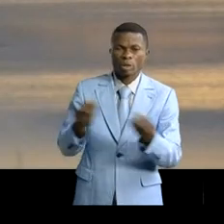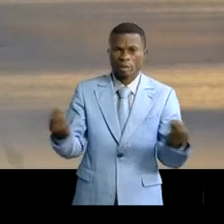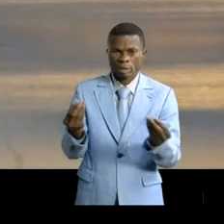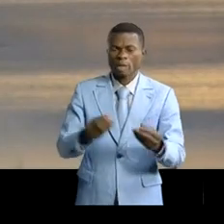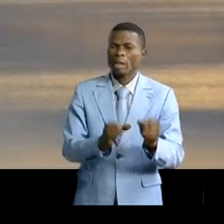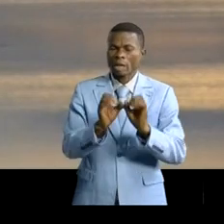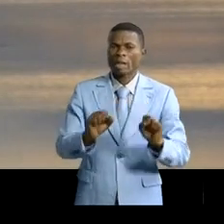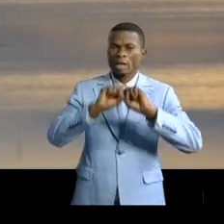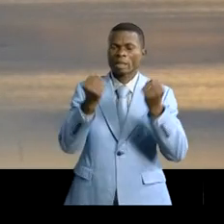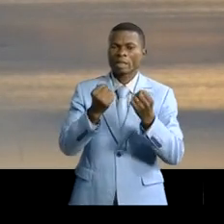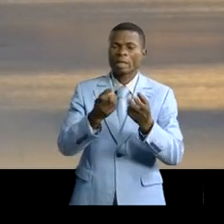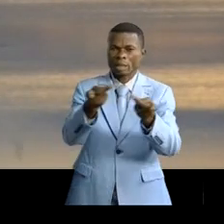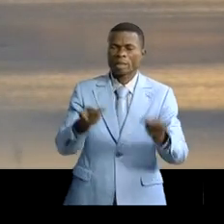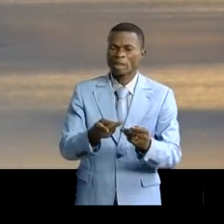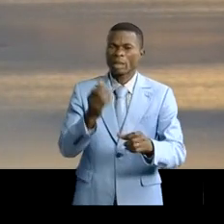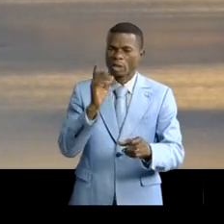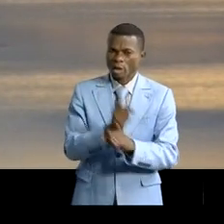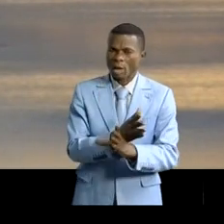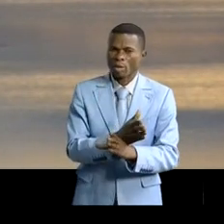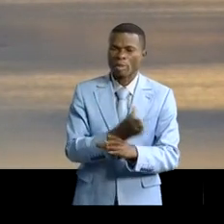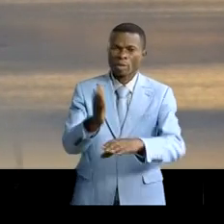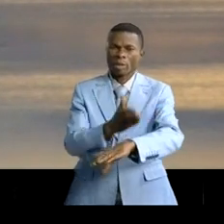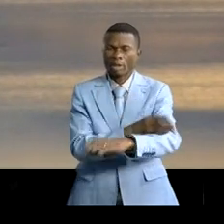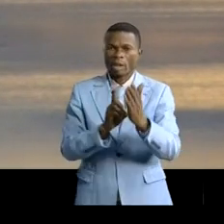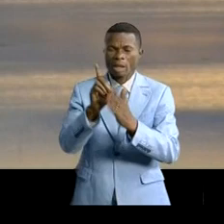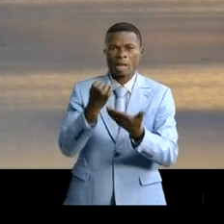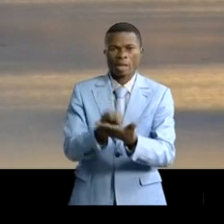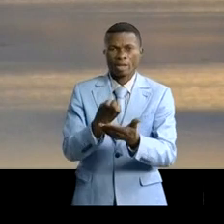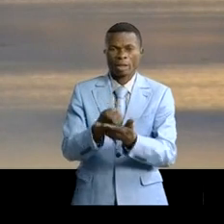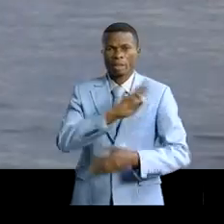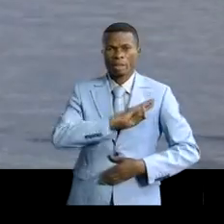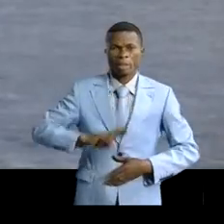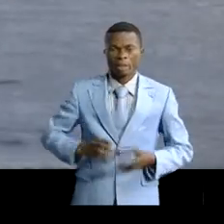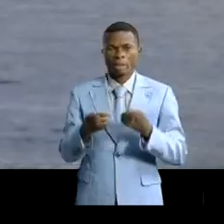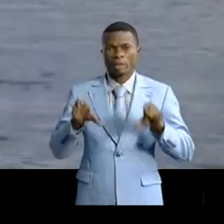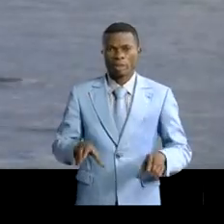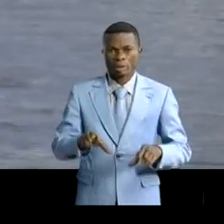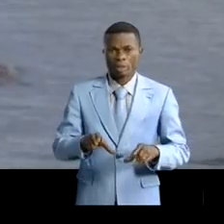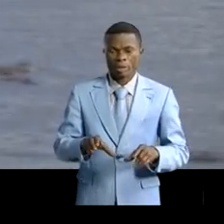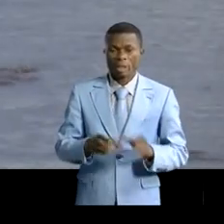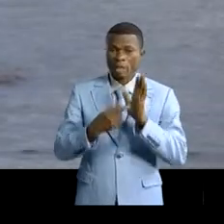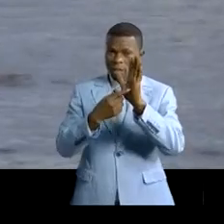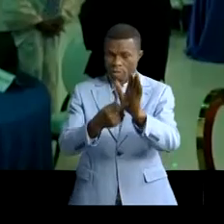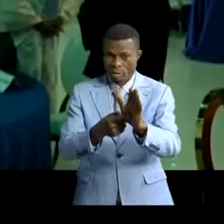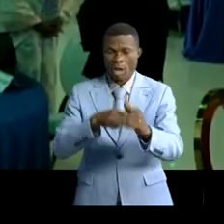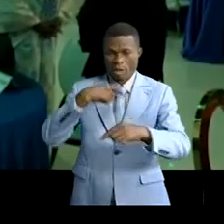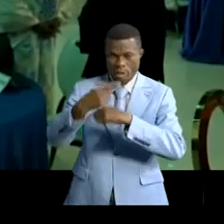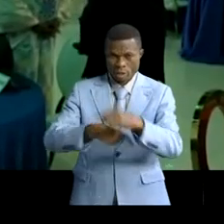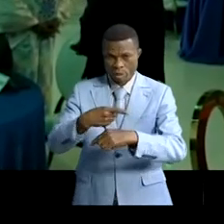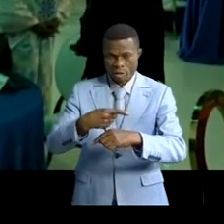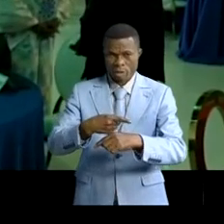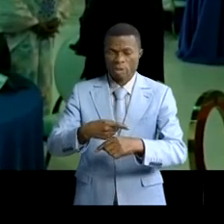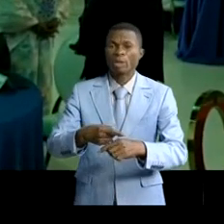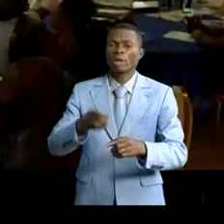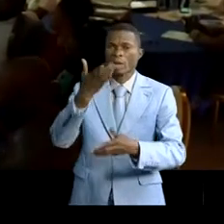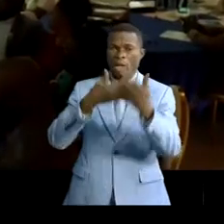de créer deux emplois susceptibles d'accroître le développement économique de la RDC. C'est ce qui justifie le lancement de la matinée